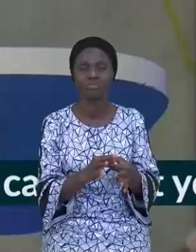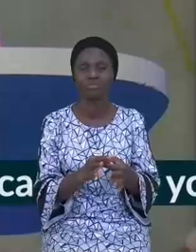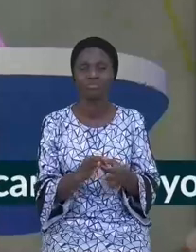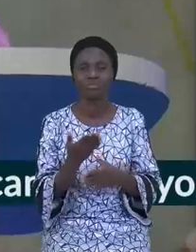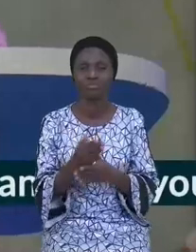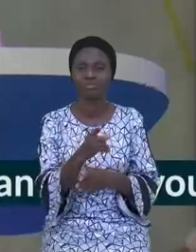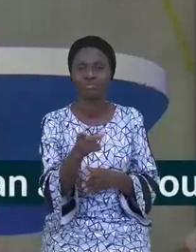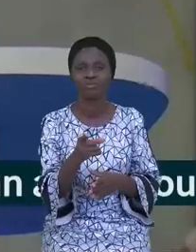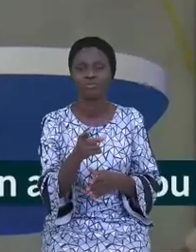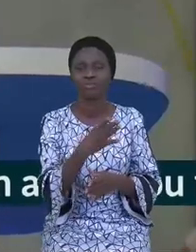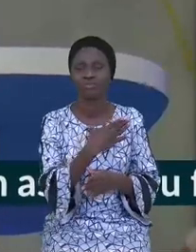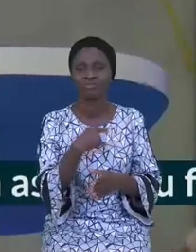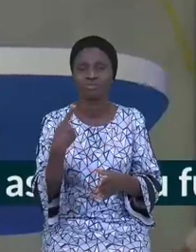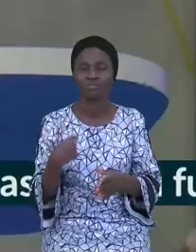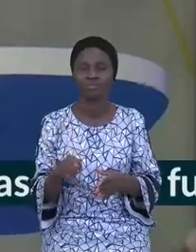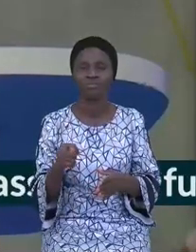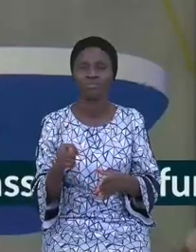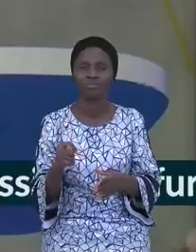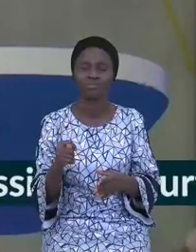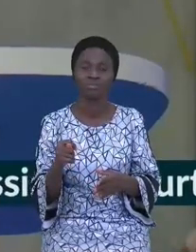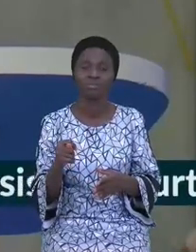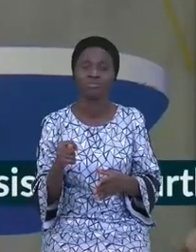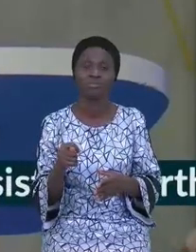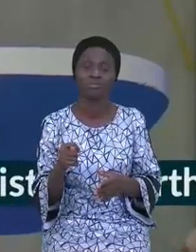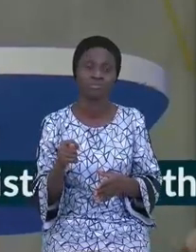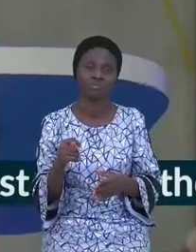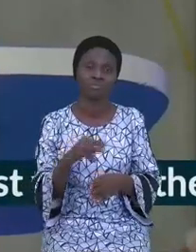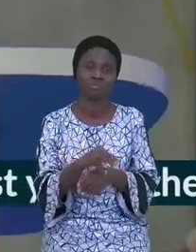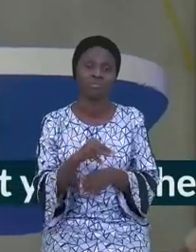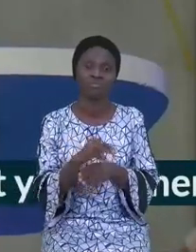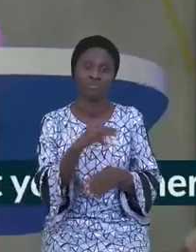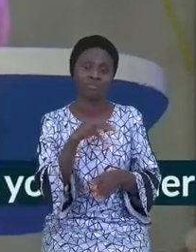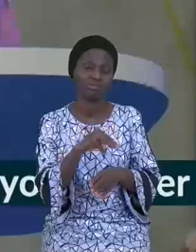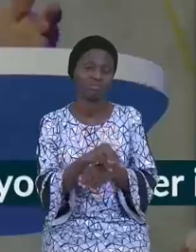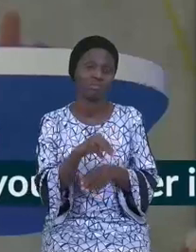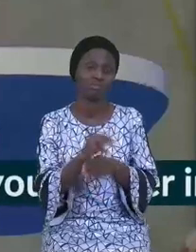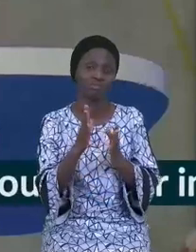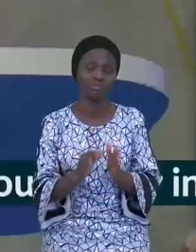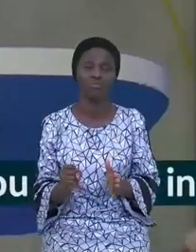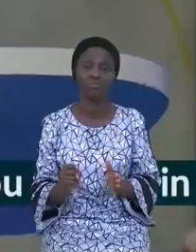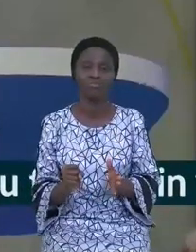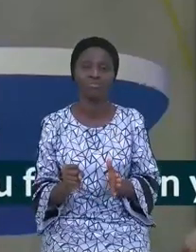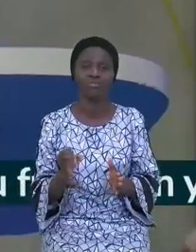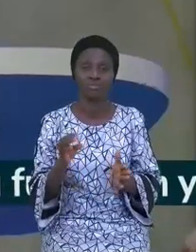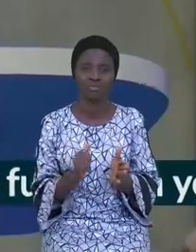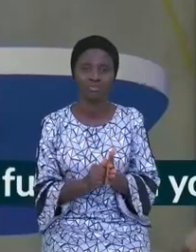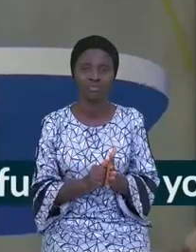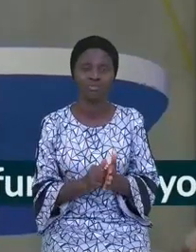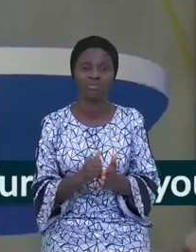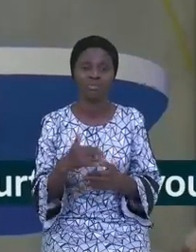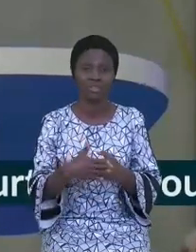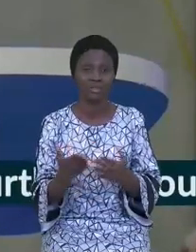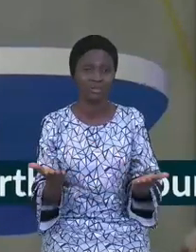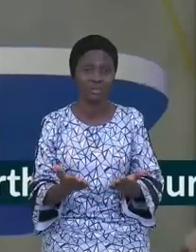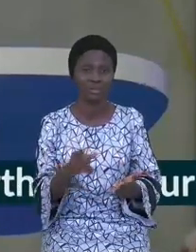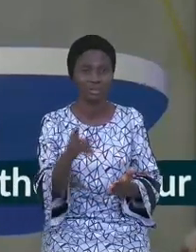Nous voulons que vous soyez affermis, fortifiés et renouvelés dans la foi. Pour qu'après, vous puissiez continuer